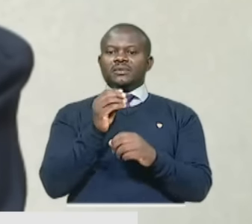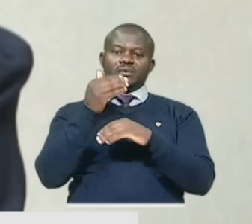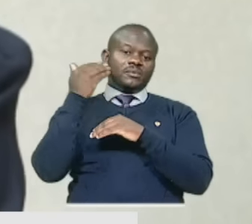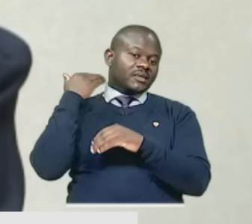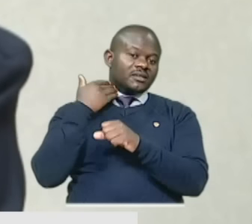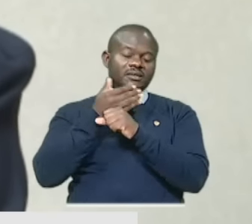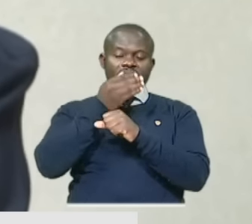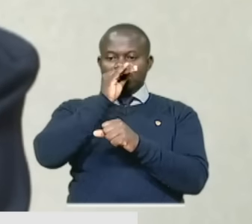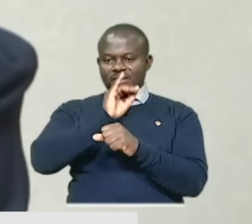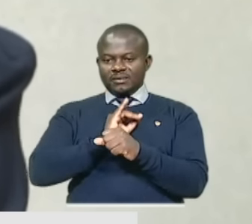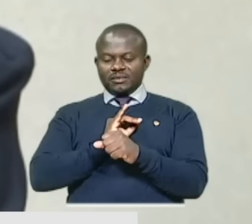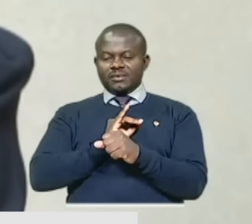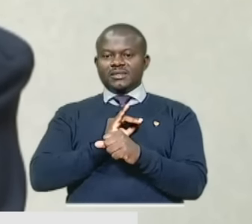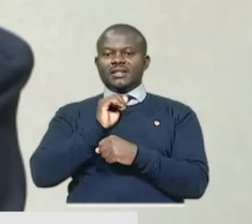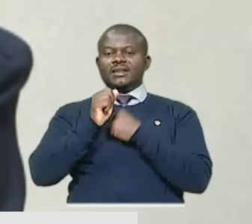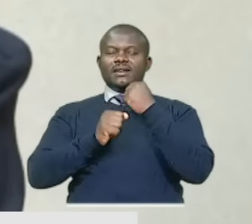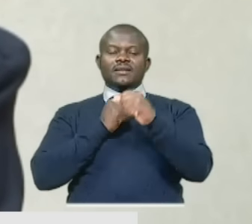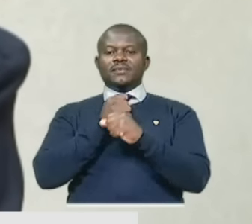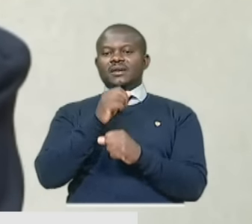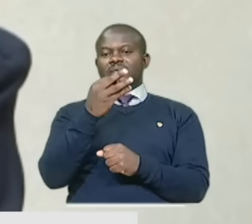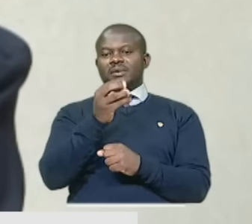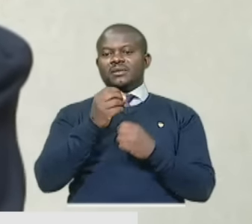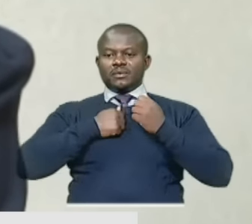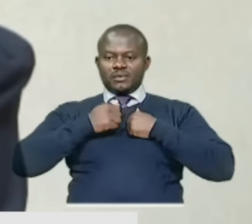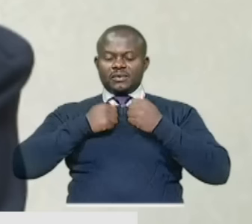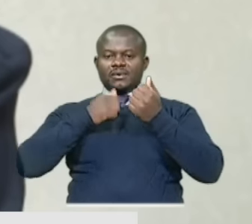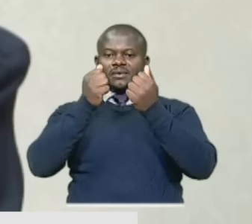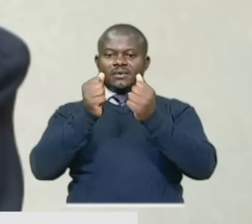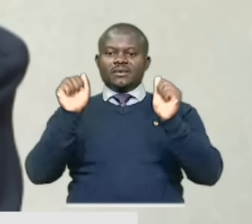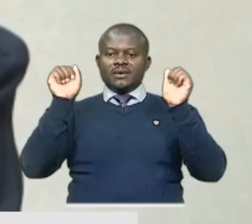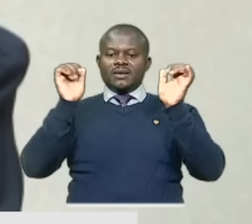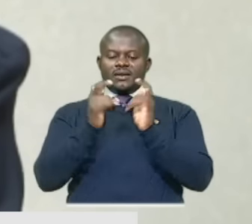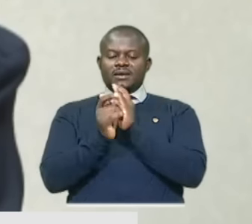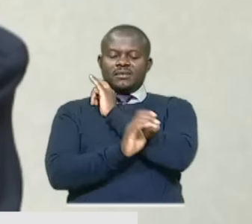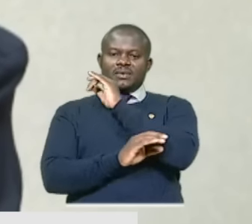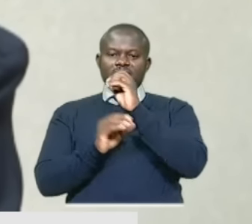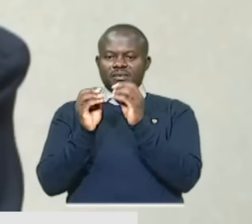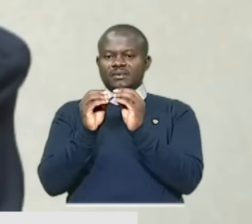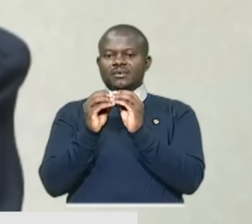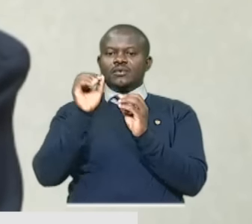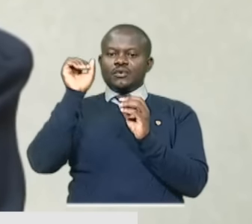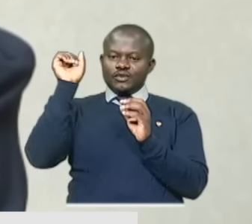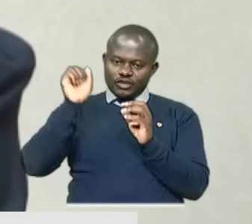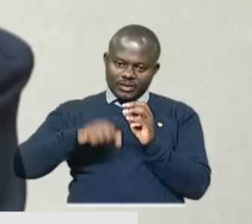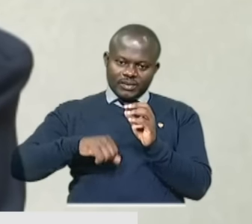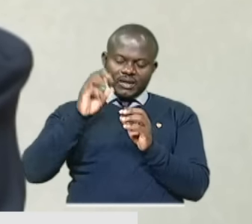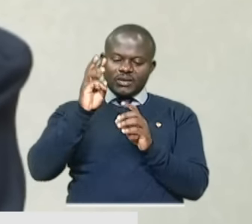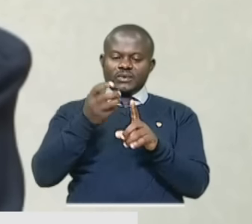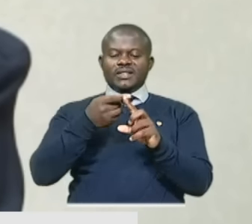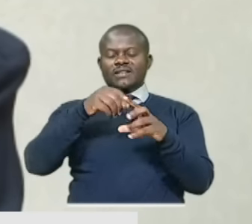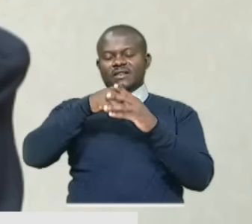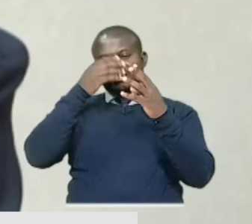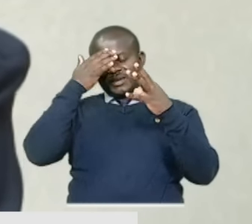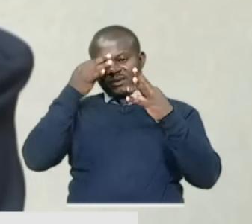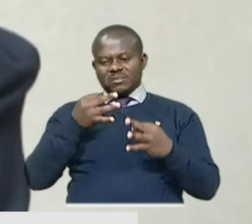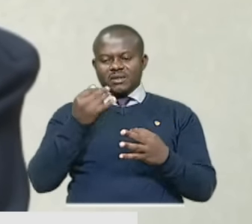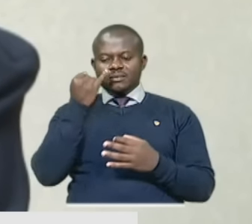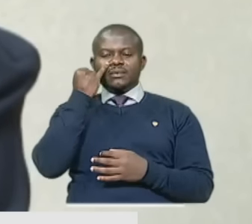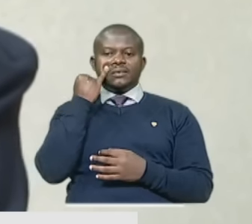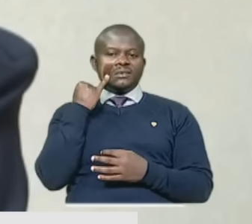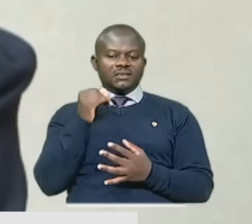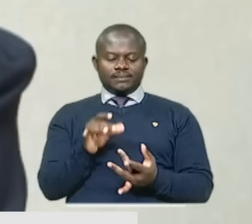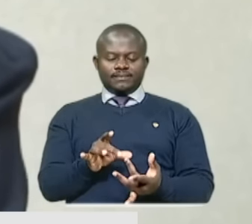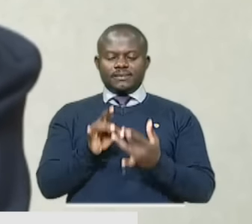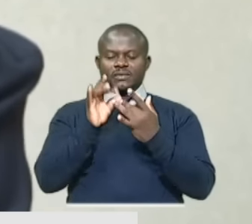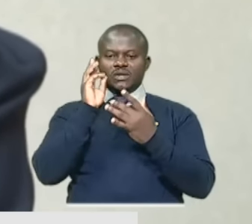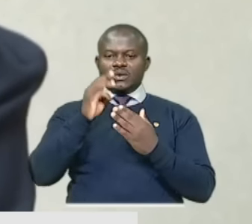yakorewe Abatutsi, imyaka 30 Rwanda rubohowe, uyu mushyikirano ushobora kuba uzavamo imyanzuro idasanzwe izayobora